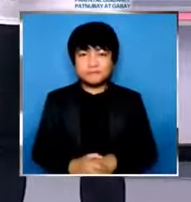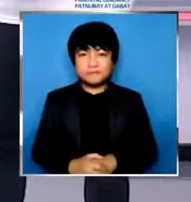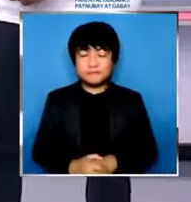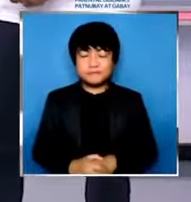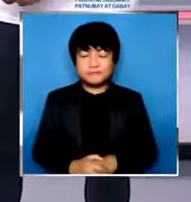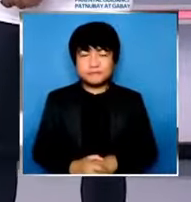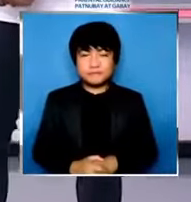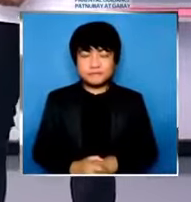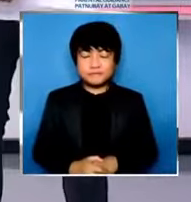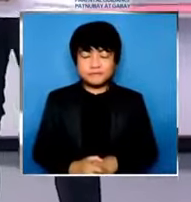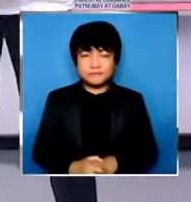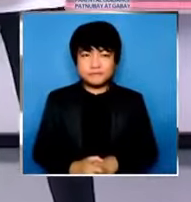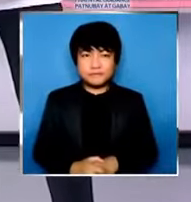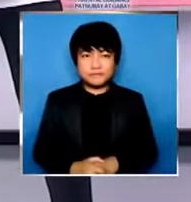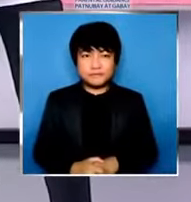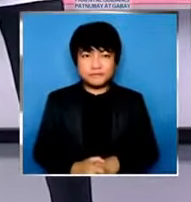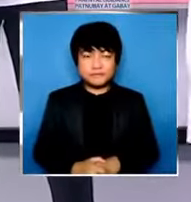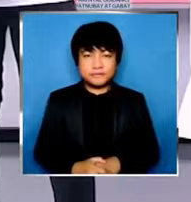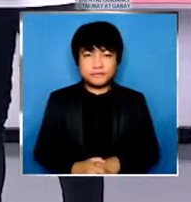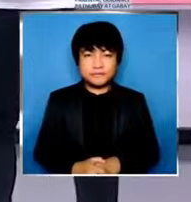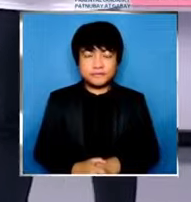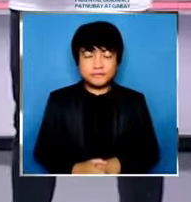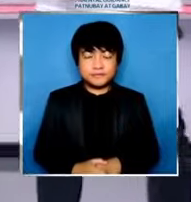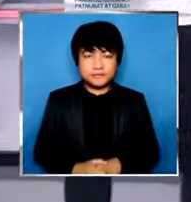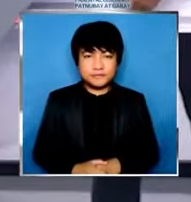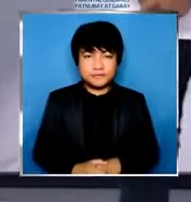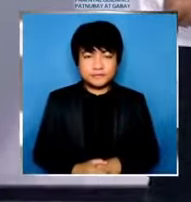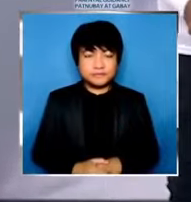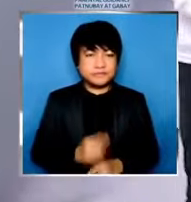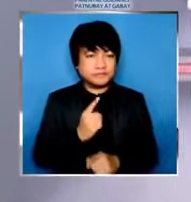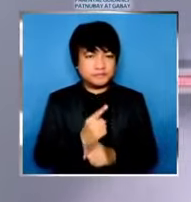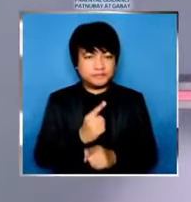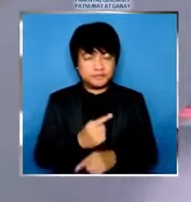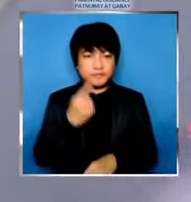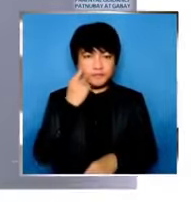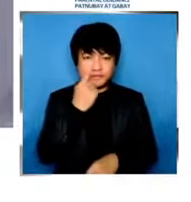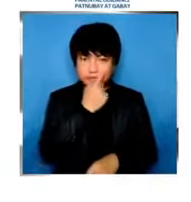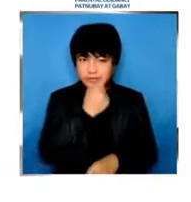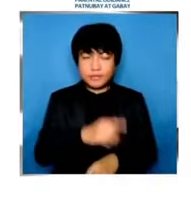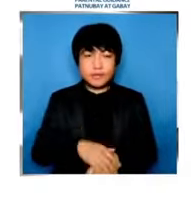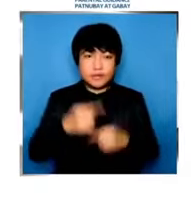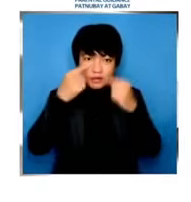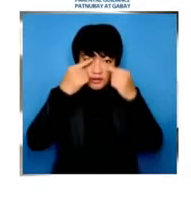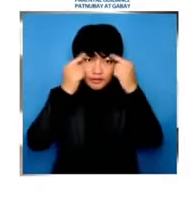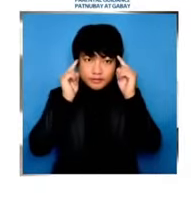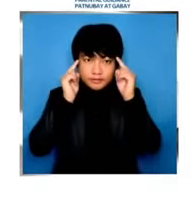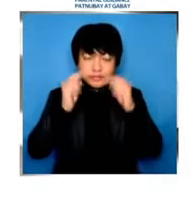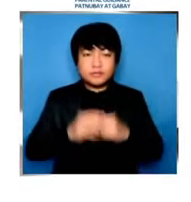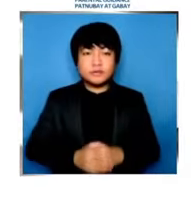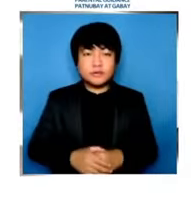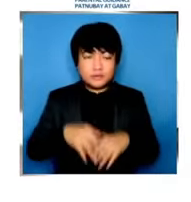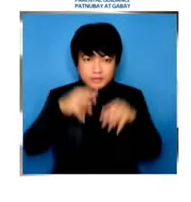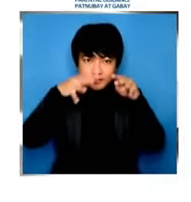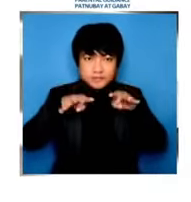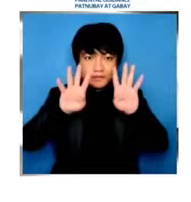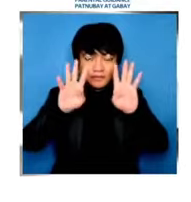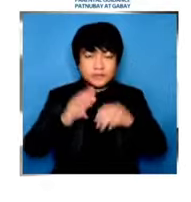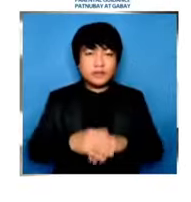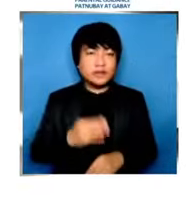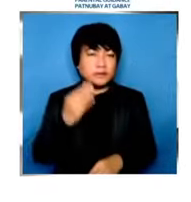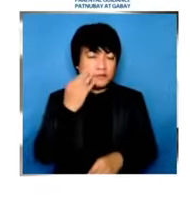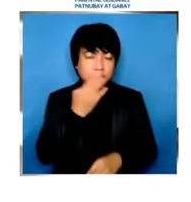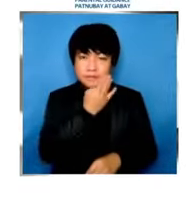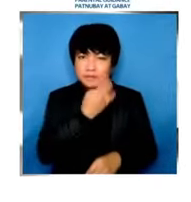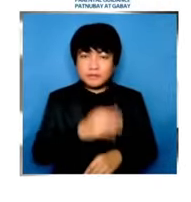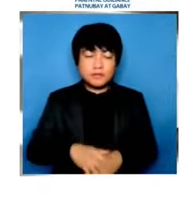correct! Ito yung mga sagot, ha? Tama ka, number one ang mata, kilay o eyebrows, pilik mata, pisngi at tenga.